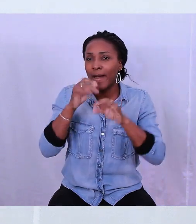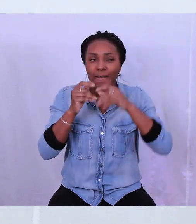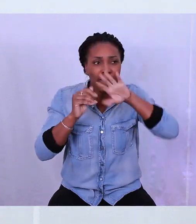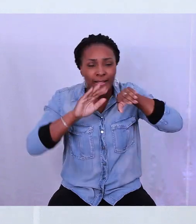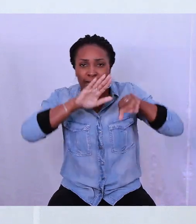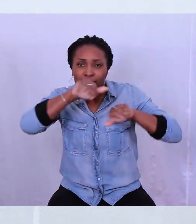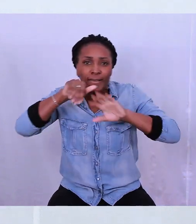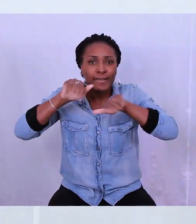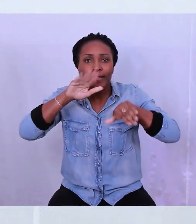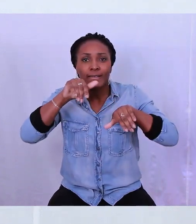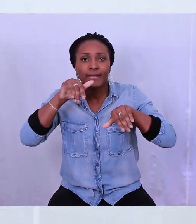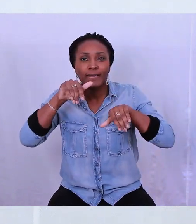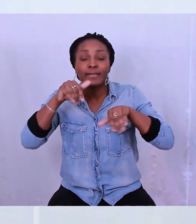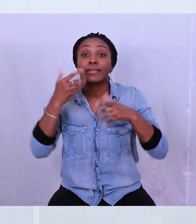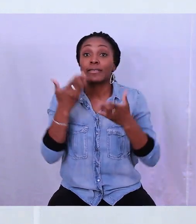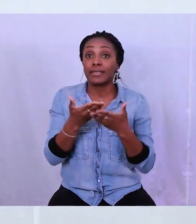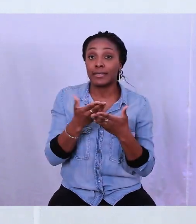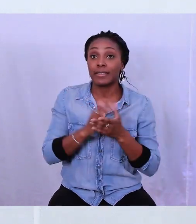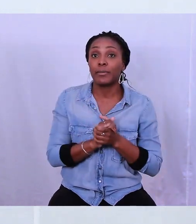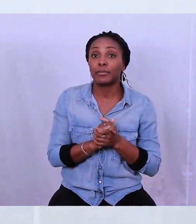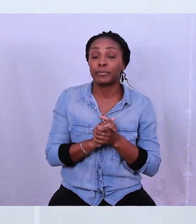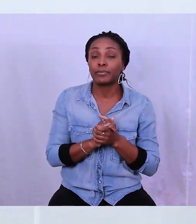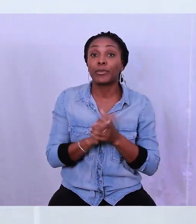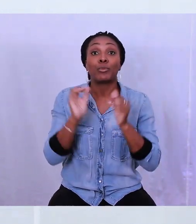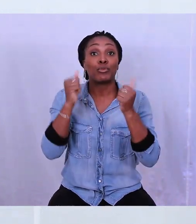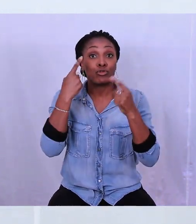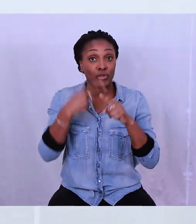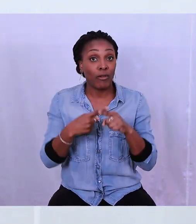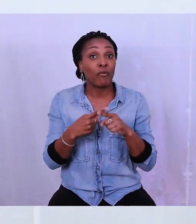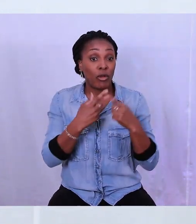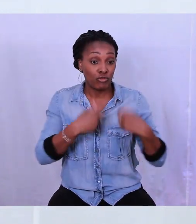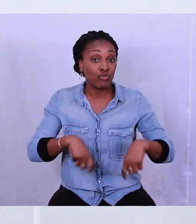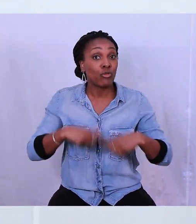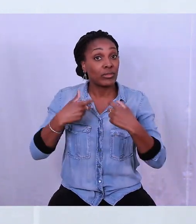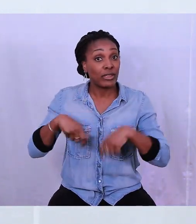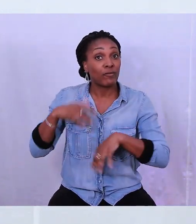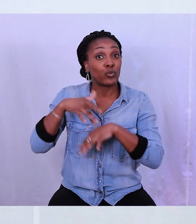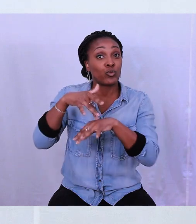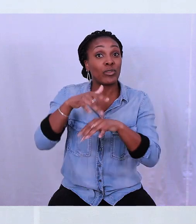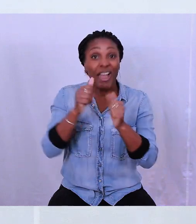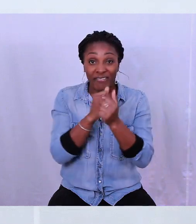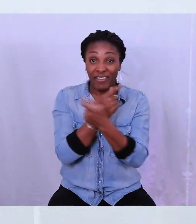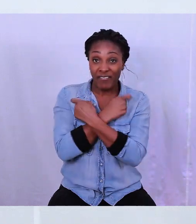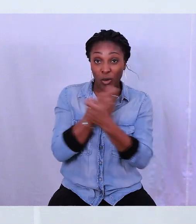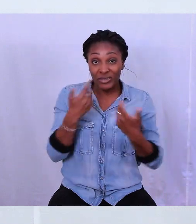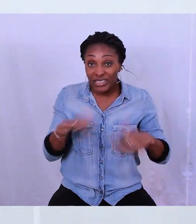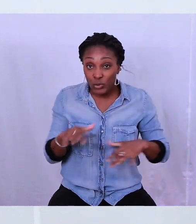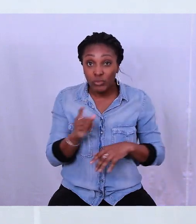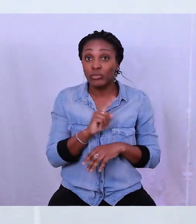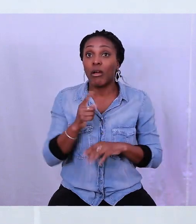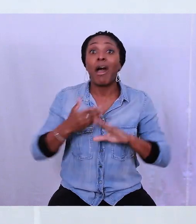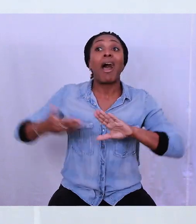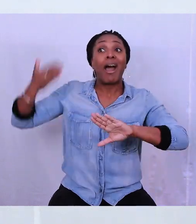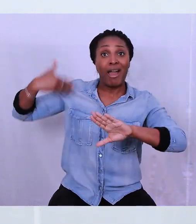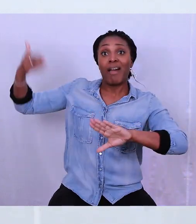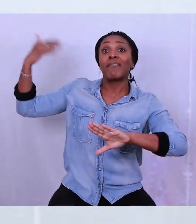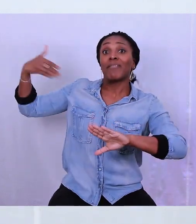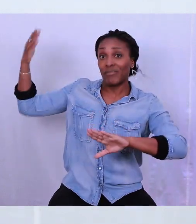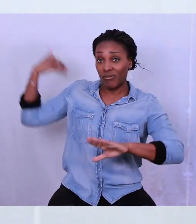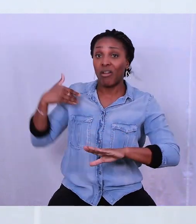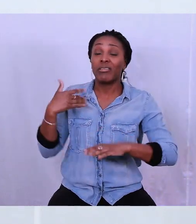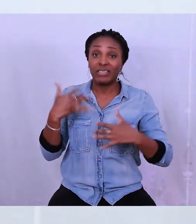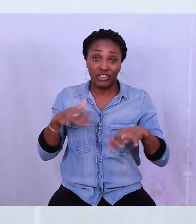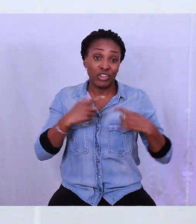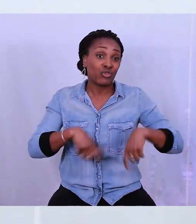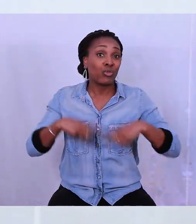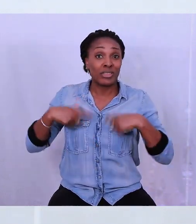et transmettre à ses enfants. Et plusieurs fois, ça lui est arrivé. C'est pas seulement avec Pharaon, parce que s'il est devant Pharaon, c'est parce que ça lui est déjà arrivé